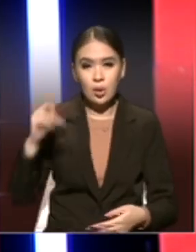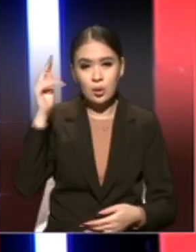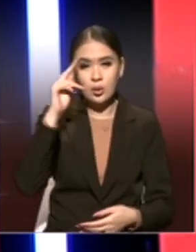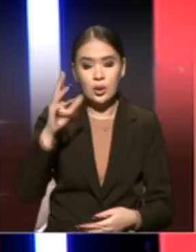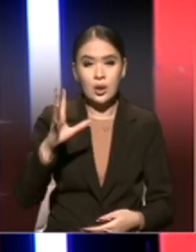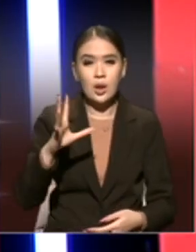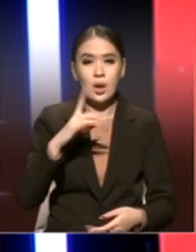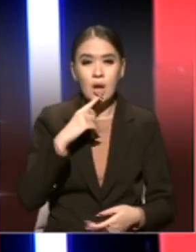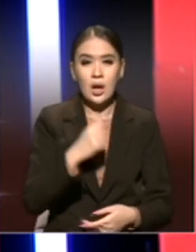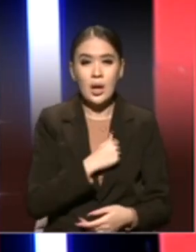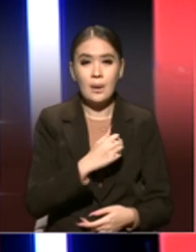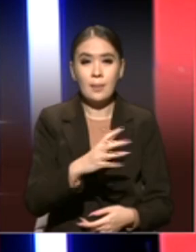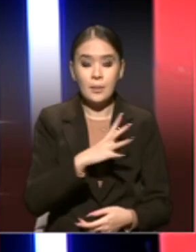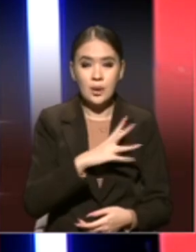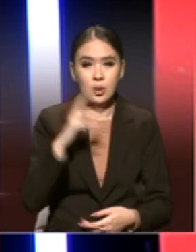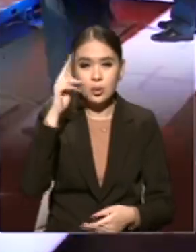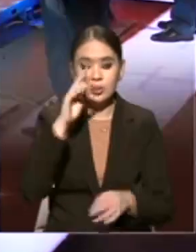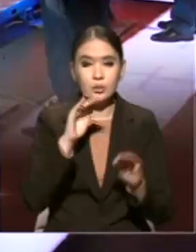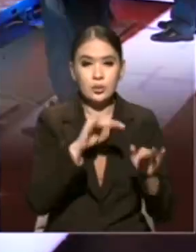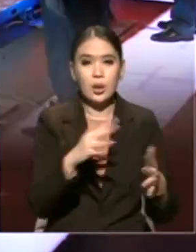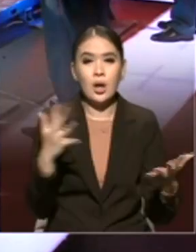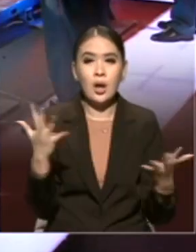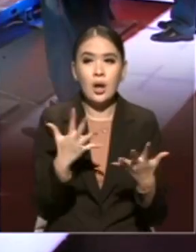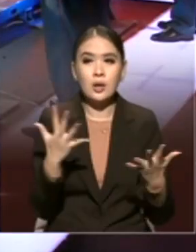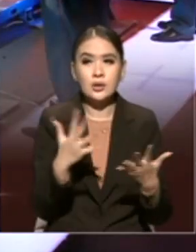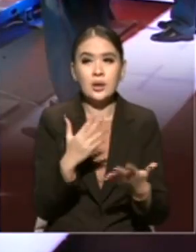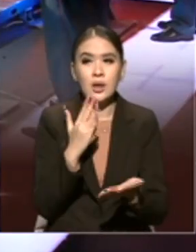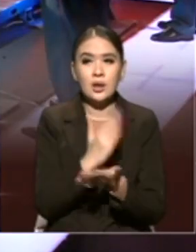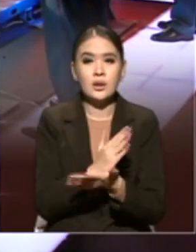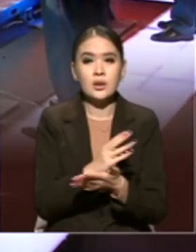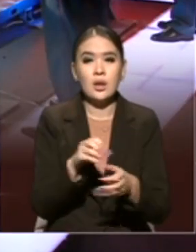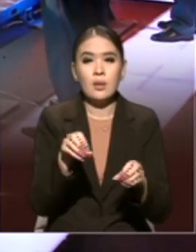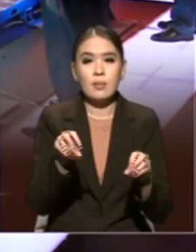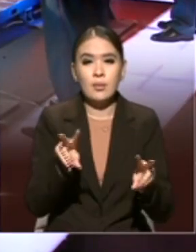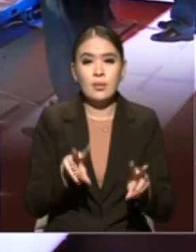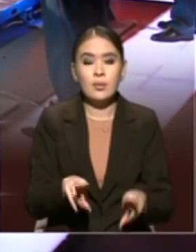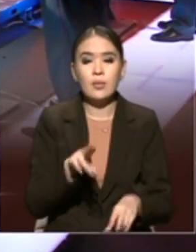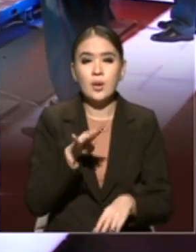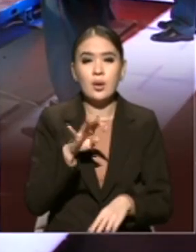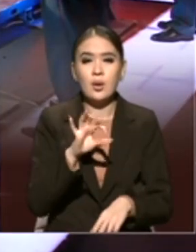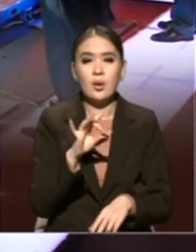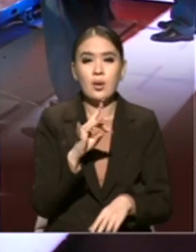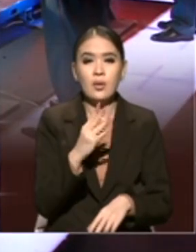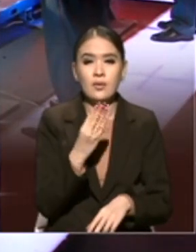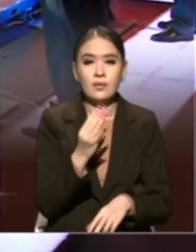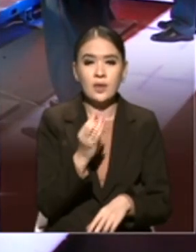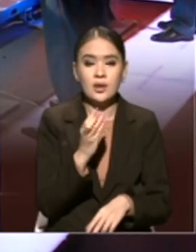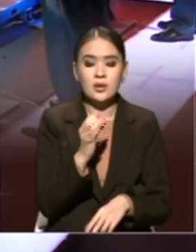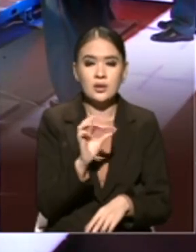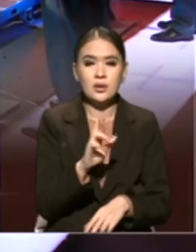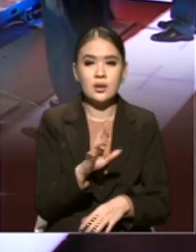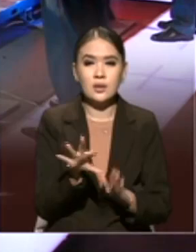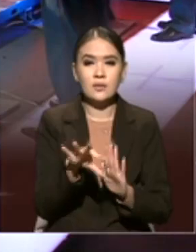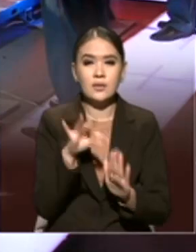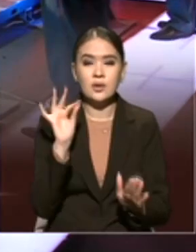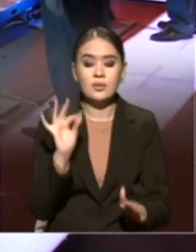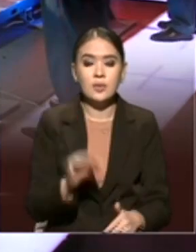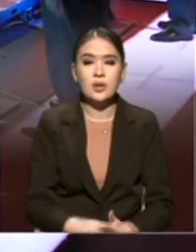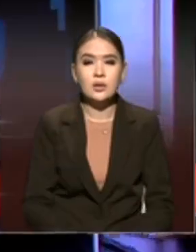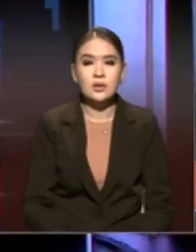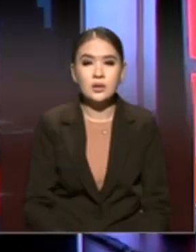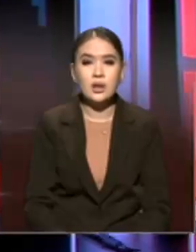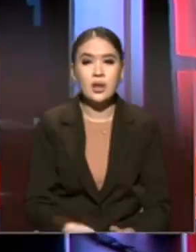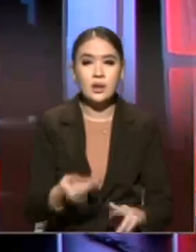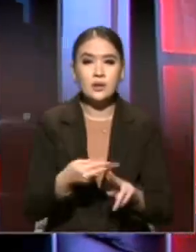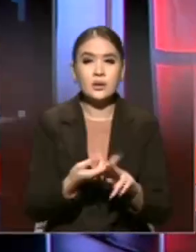отыр. Қазір ашалаңнан көріп отырмын, қандай мамандық түрлері бар екен, қандай маман болады деген сұрақ қой енді. Иә. Бұл бойынша